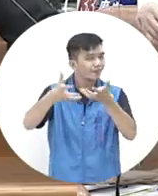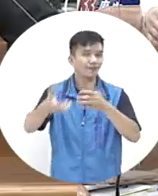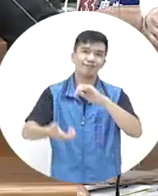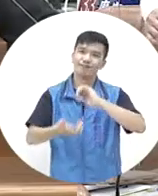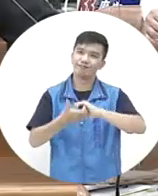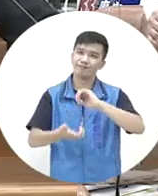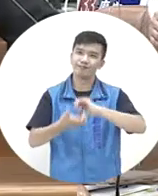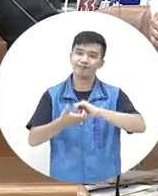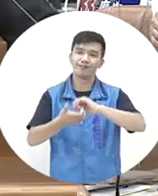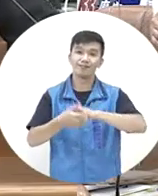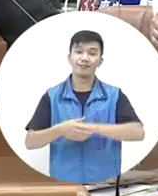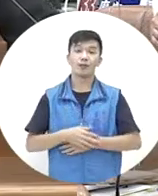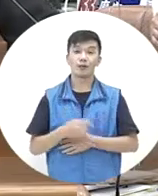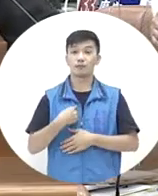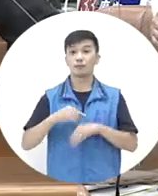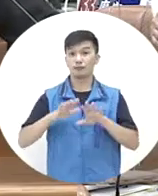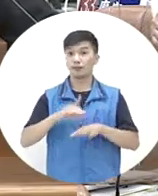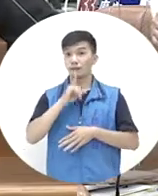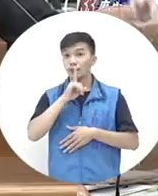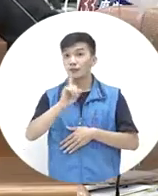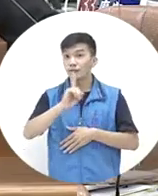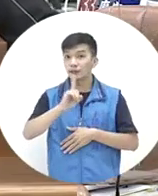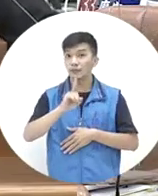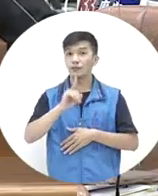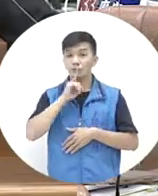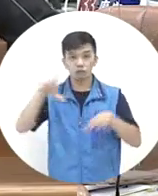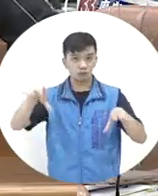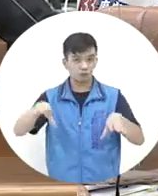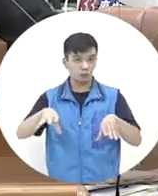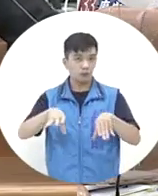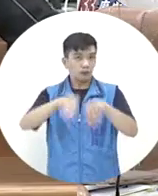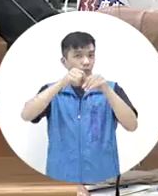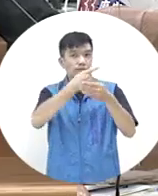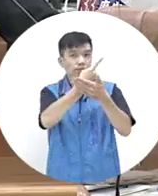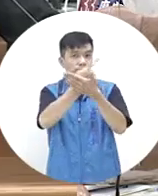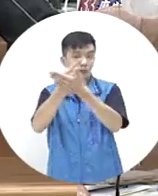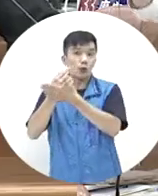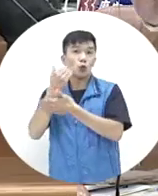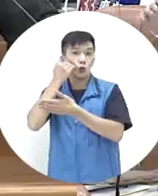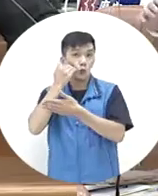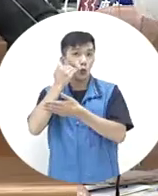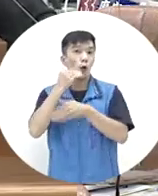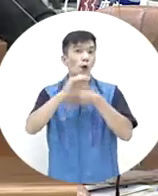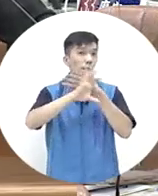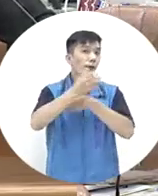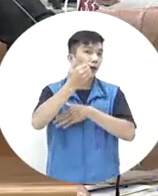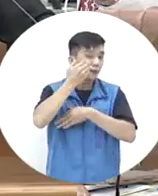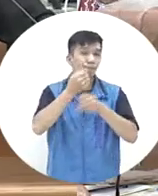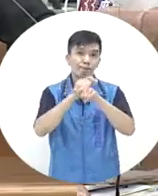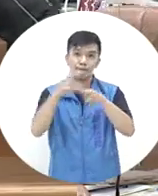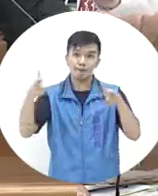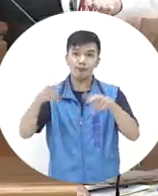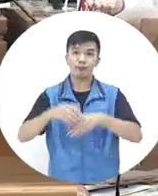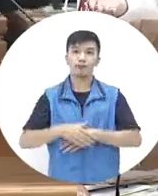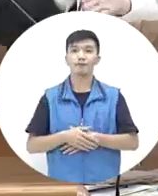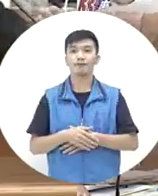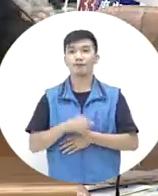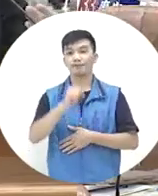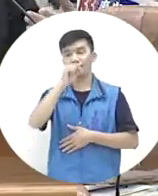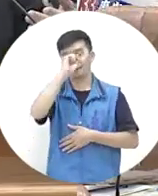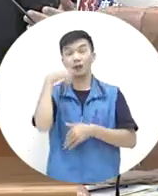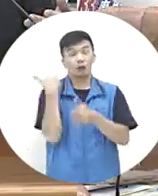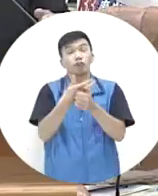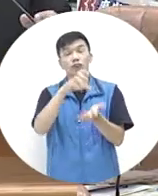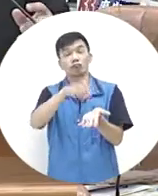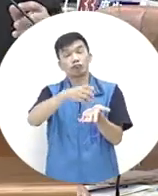讲的是一个上位，只要任何人， 我 任何国家， 我不想跟你纠、啊，我只是愿意给你这样一个机会、 啊你不要，你就不要